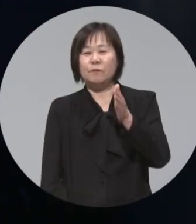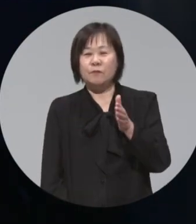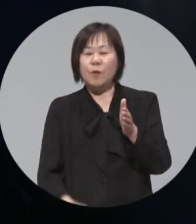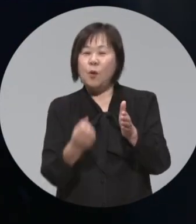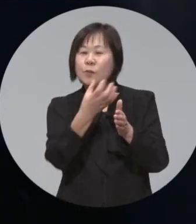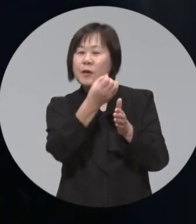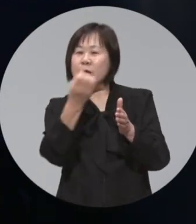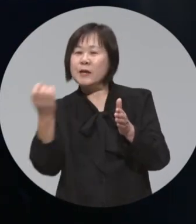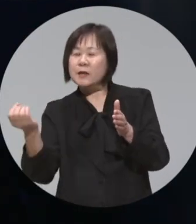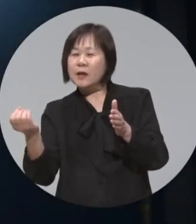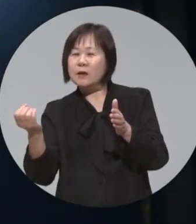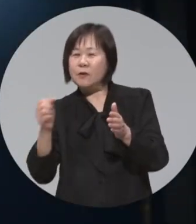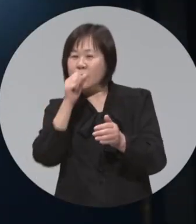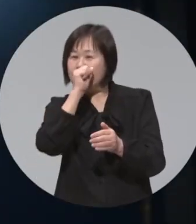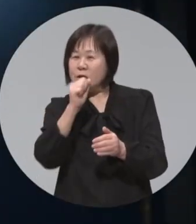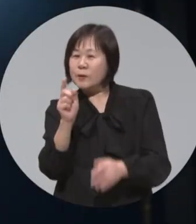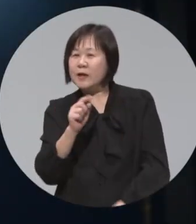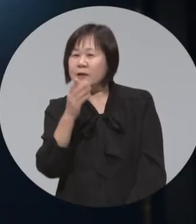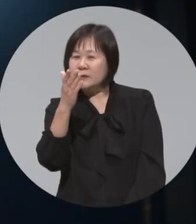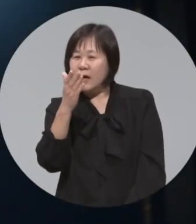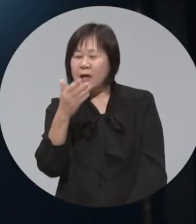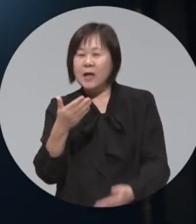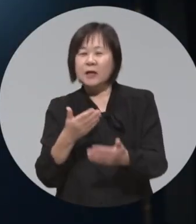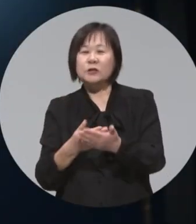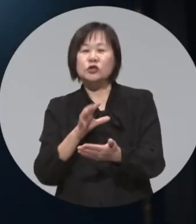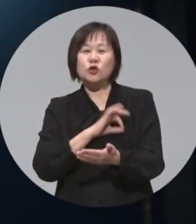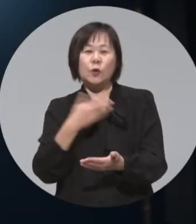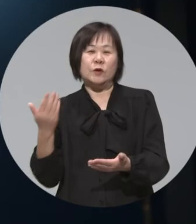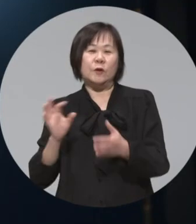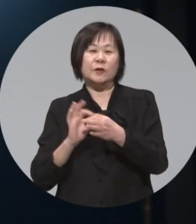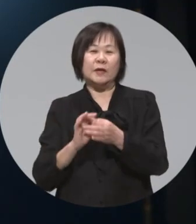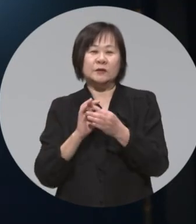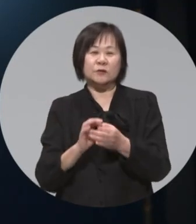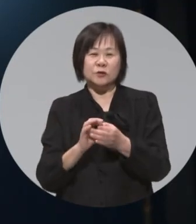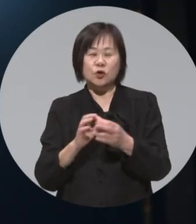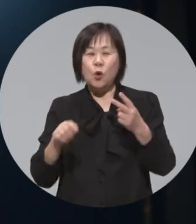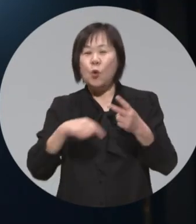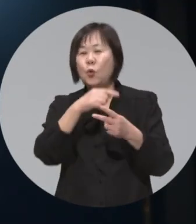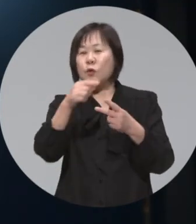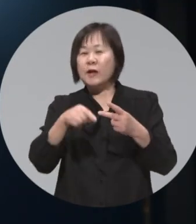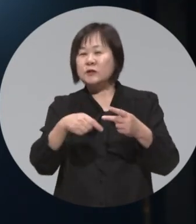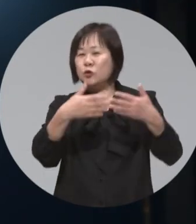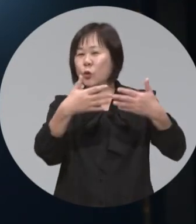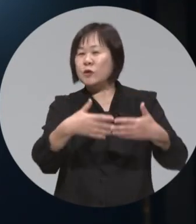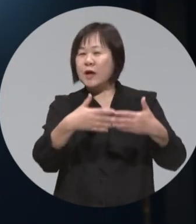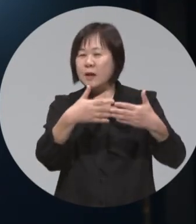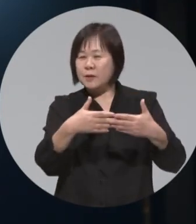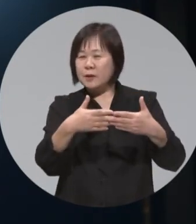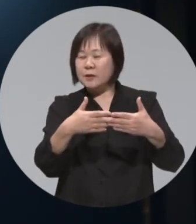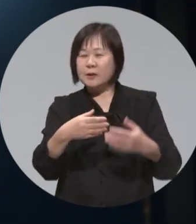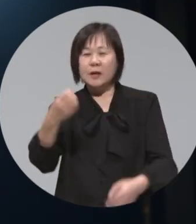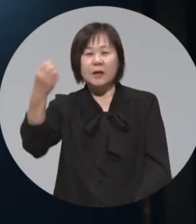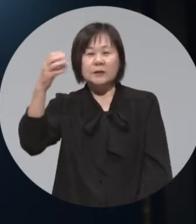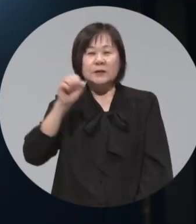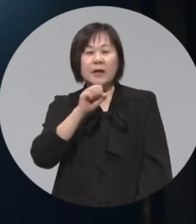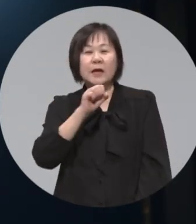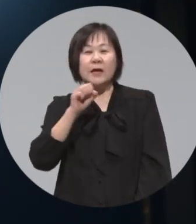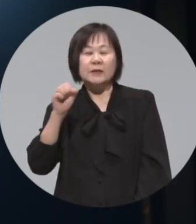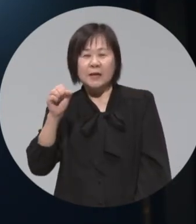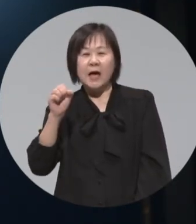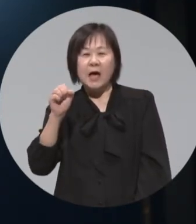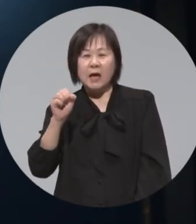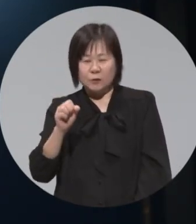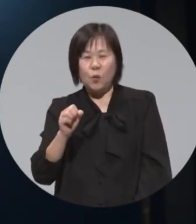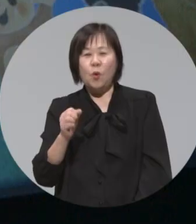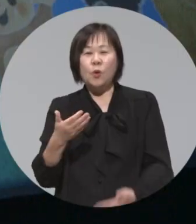は何ですか？ はい、職員の手作りによる2種類の番組と星座の職員による生解